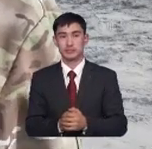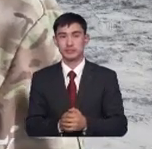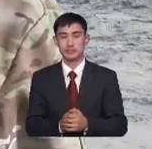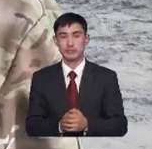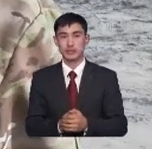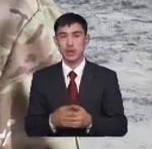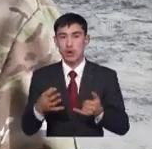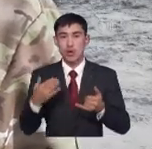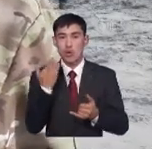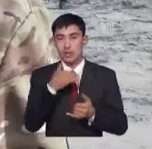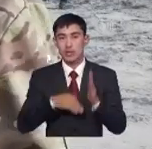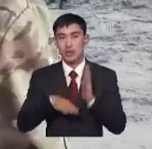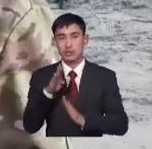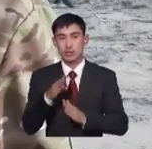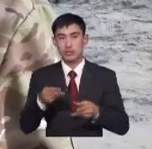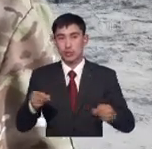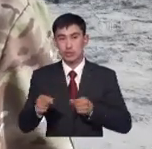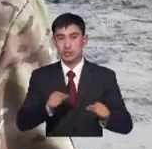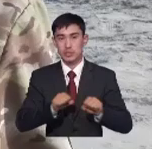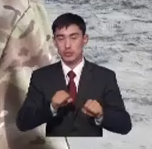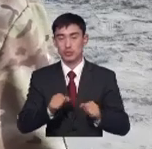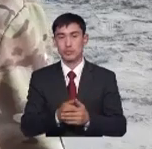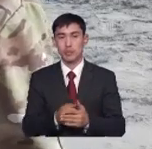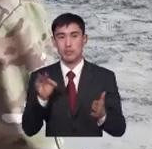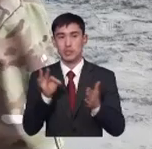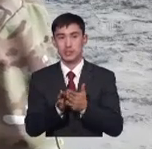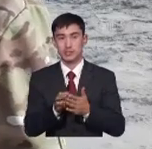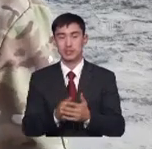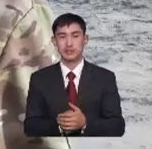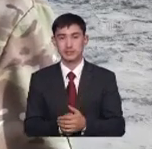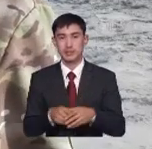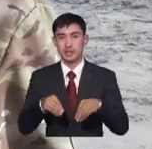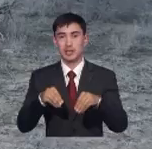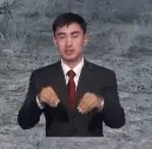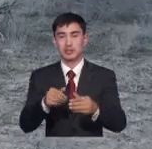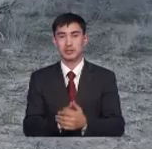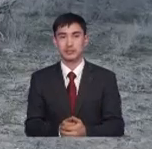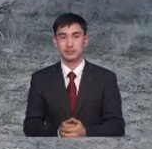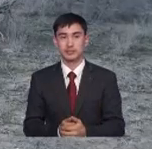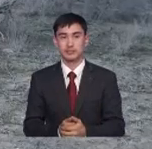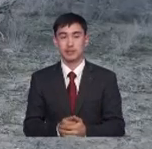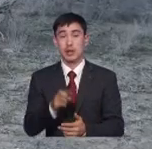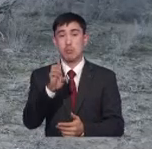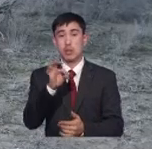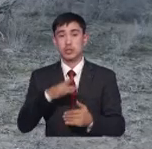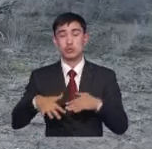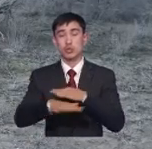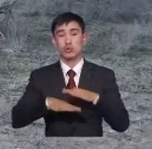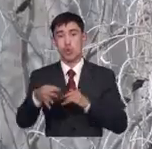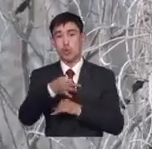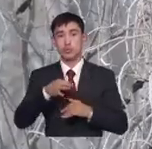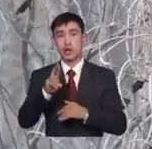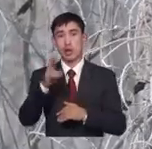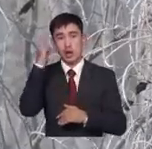жердің құнарлылығын арттырып, осы құмды ұстап тұру мақсатында егіліп жатыр. Балқаш өңірі облысымыздағы